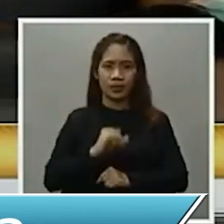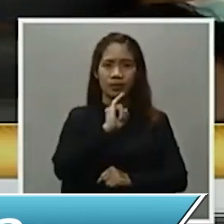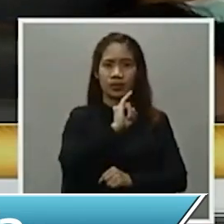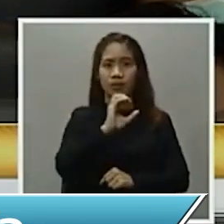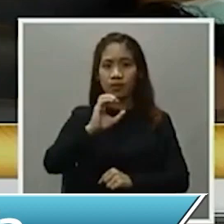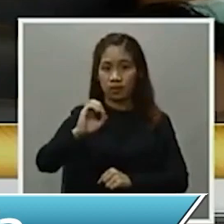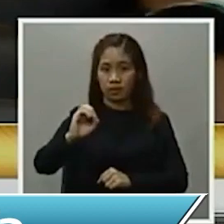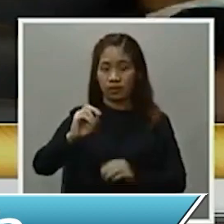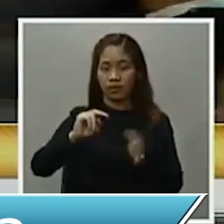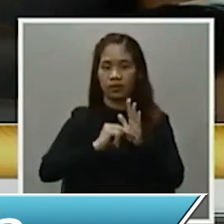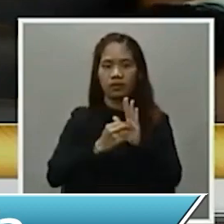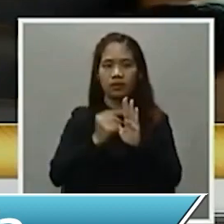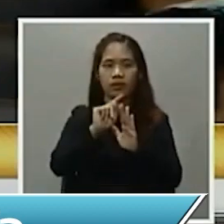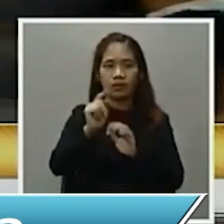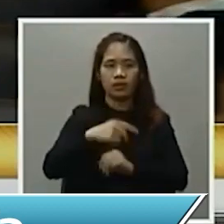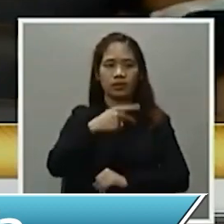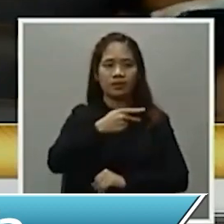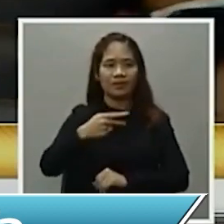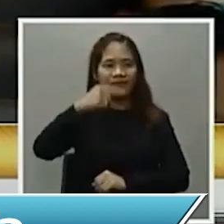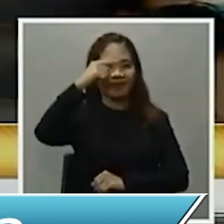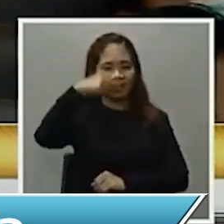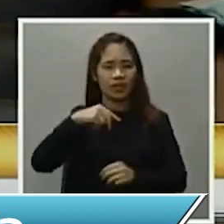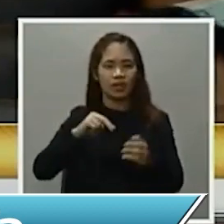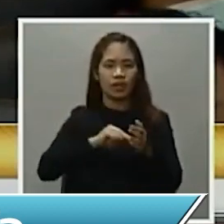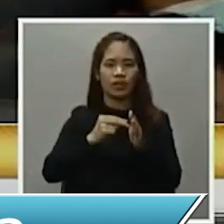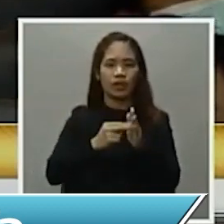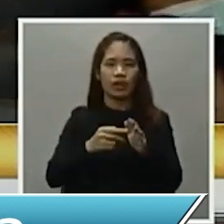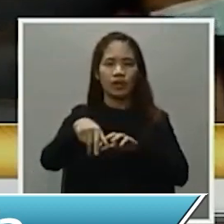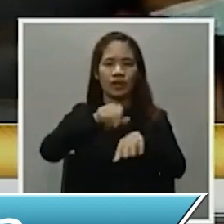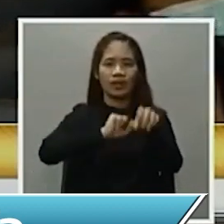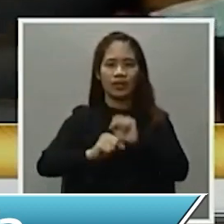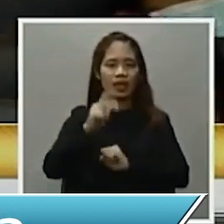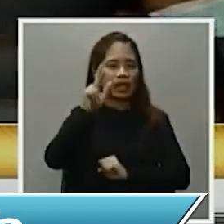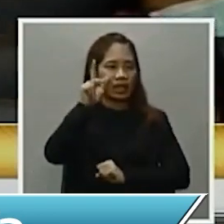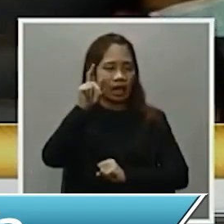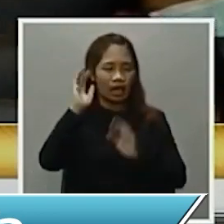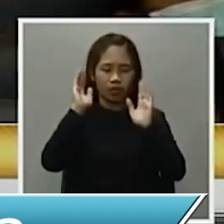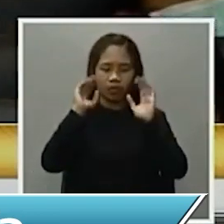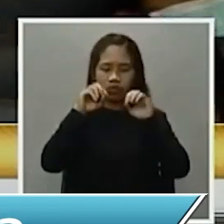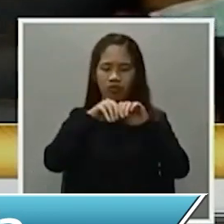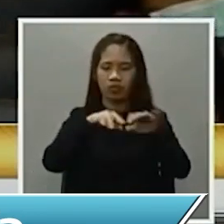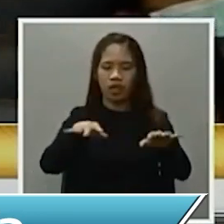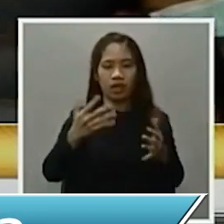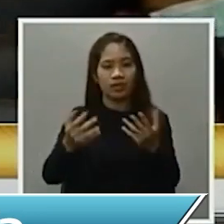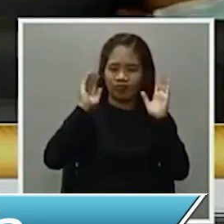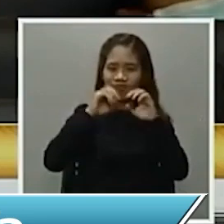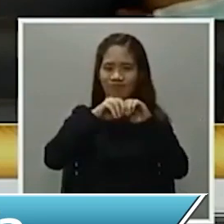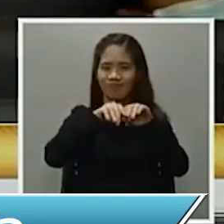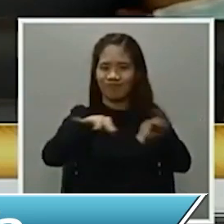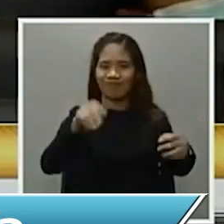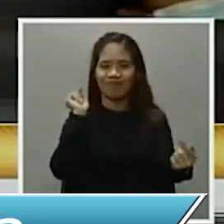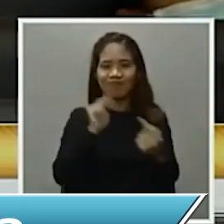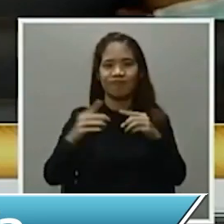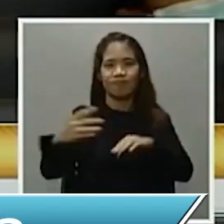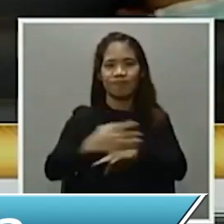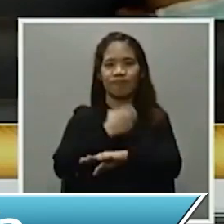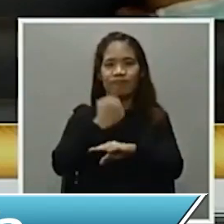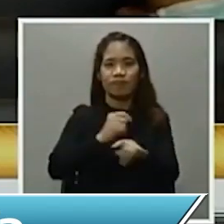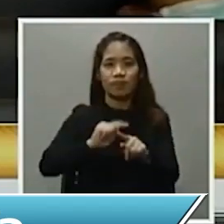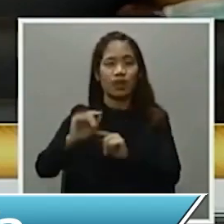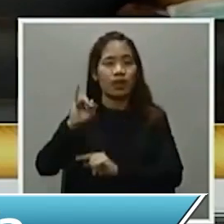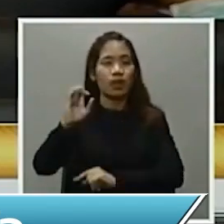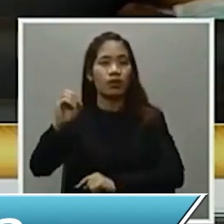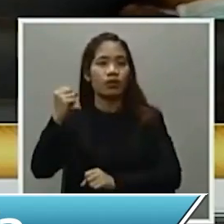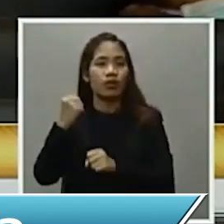แบบนี้นะครับภาษาไทยก็แปลว่าปฏิบัติการข่าวสารบ้างปฏิบัติการทางจิตวิทยาบ้าง IO เหล่านี้ทำยังไงฮะ